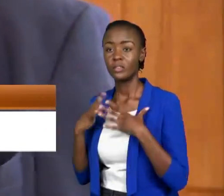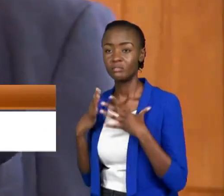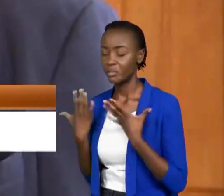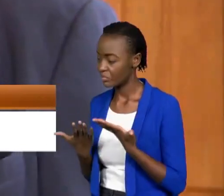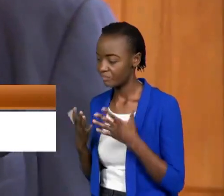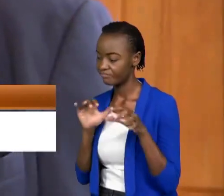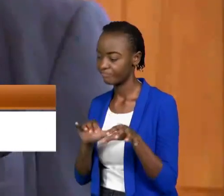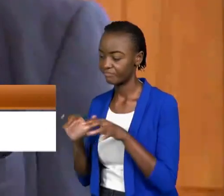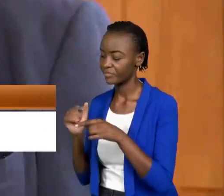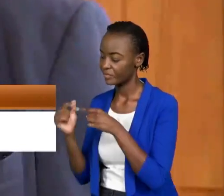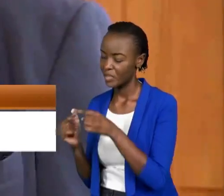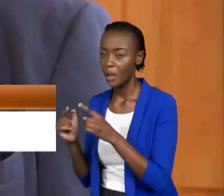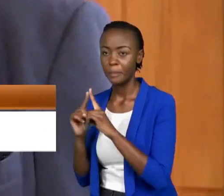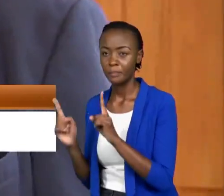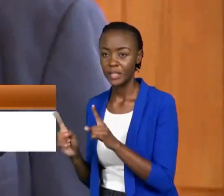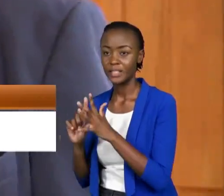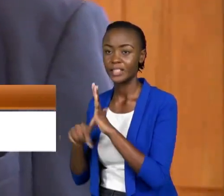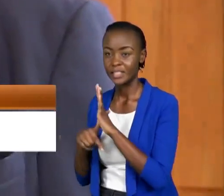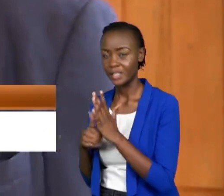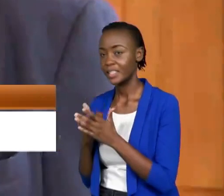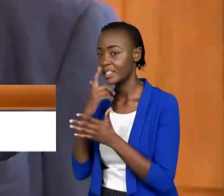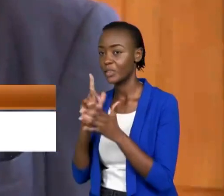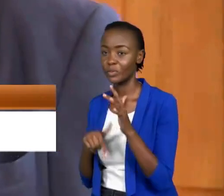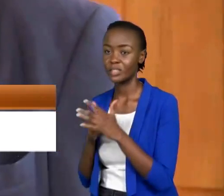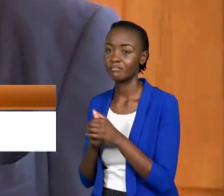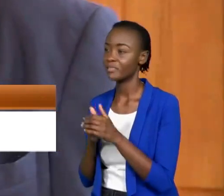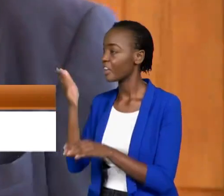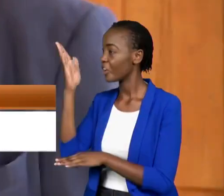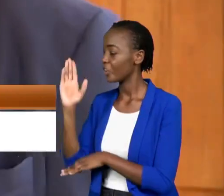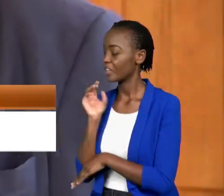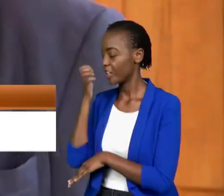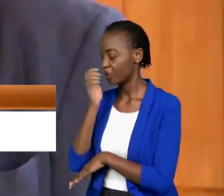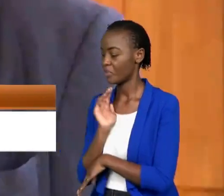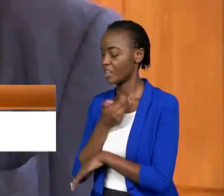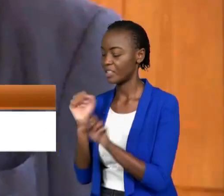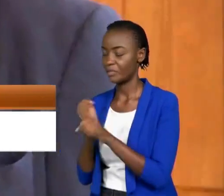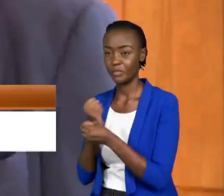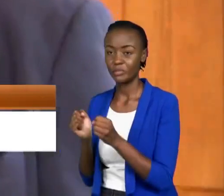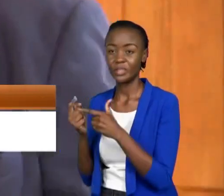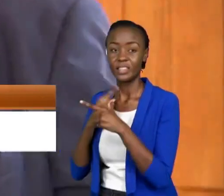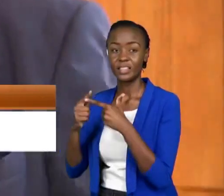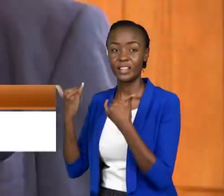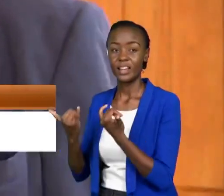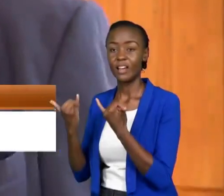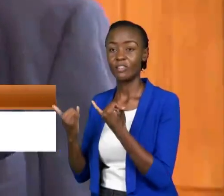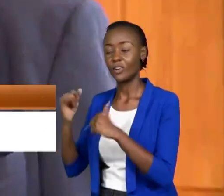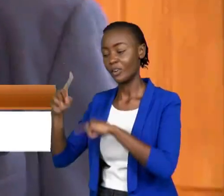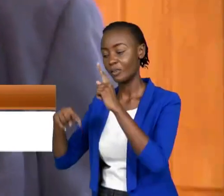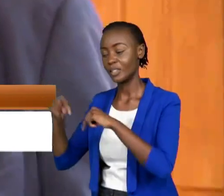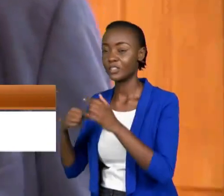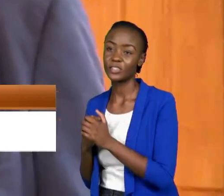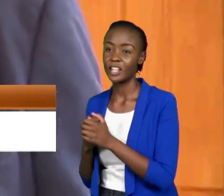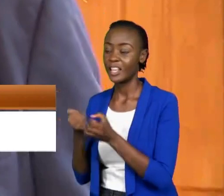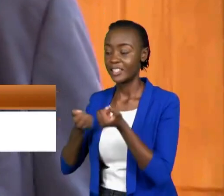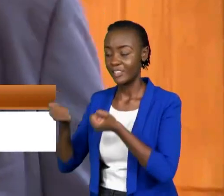ameathirika, lakini walivyosema Waswahili, siku zote Mungu amwachi mja wake. Ndio hivyo sasa safari rally ikakuja, na natarajia labda watu